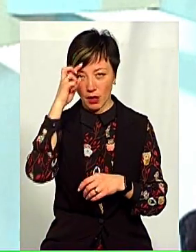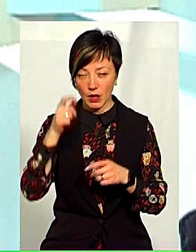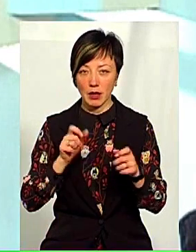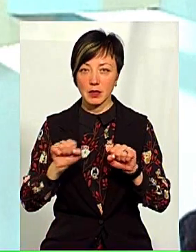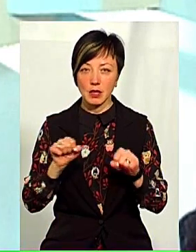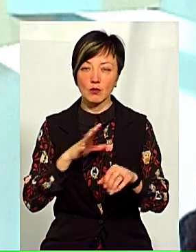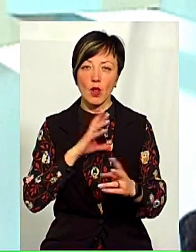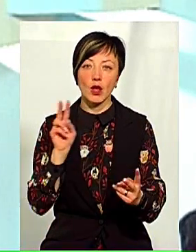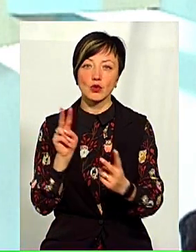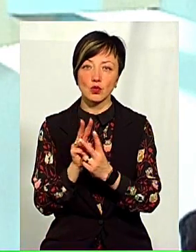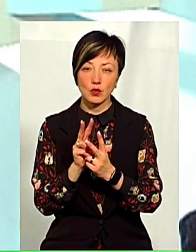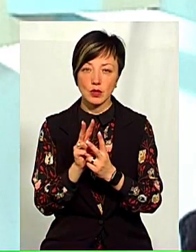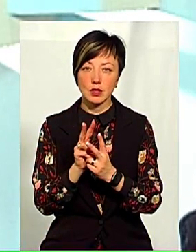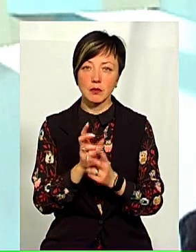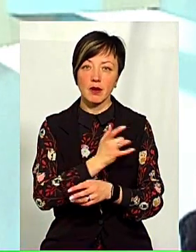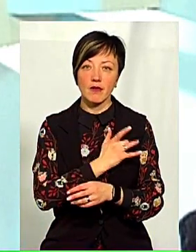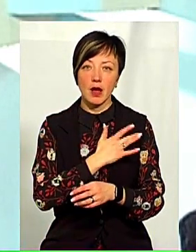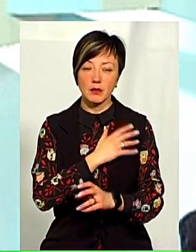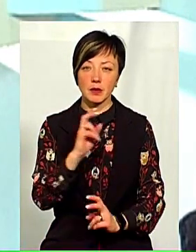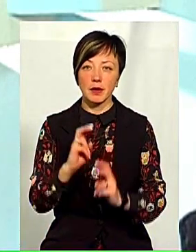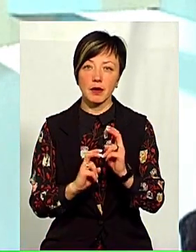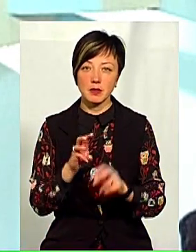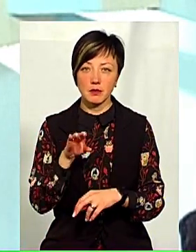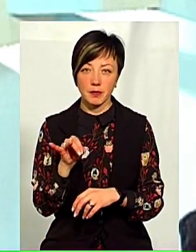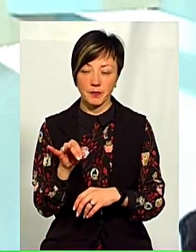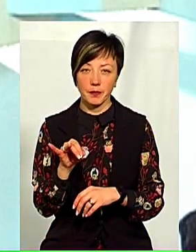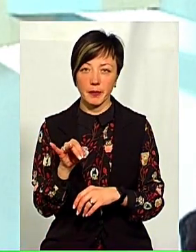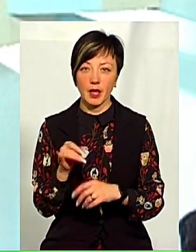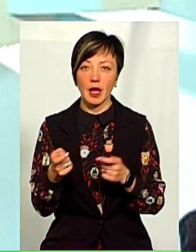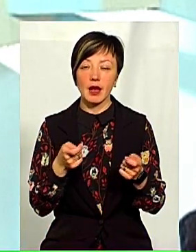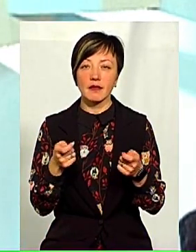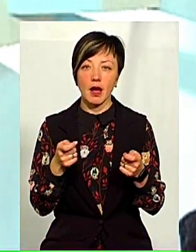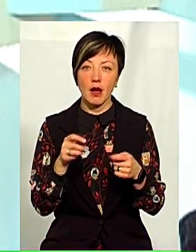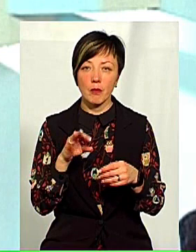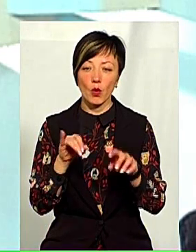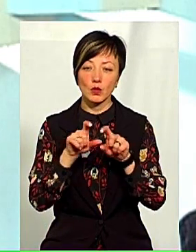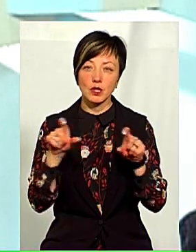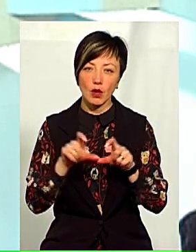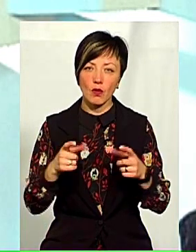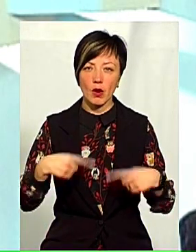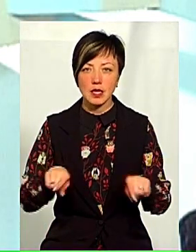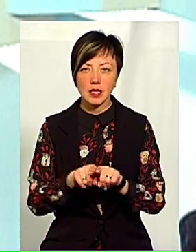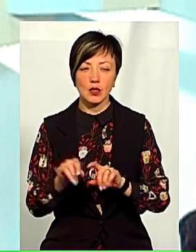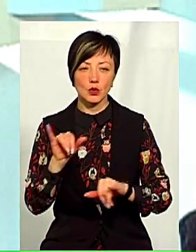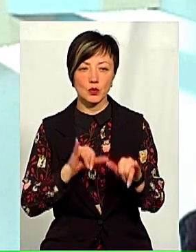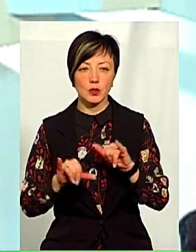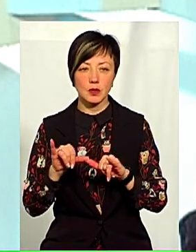адміністрації була зустріч із приватними підприємцями, керівниками установ, організацій, куди